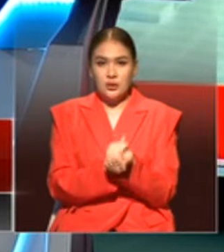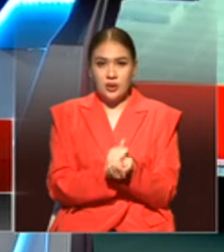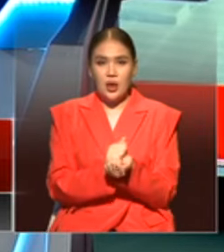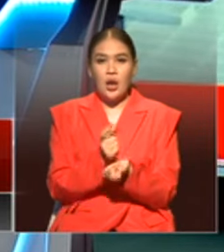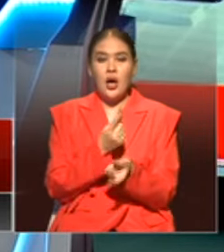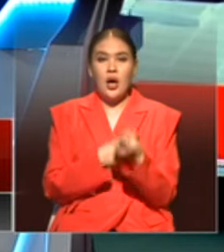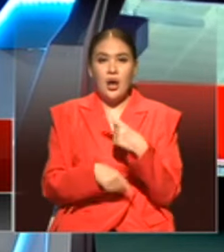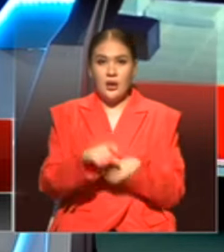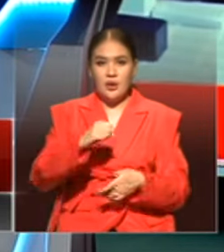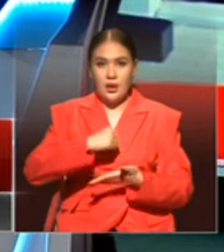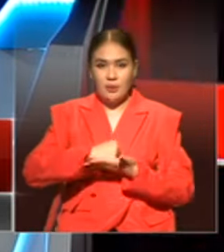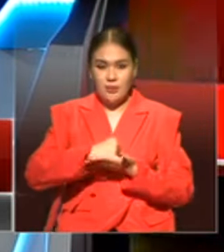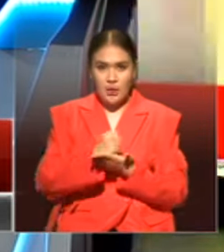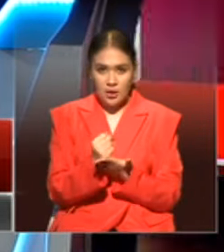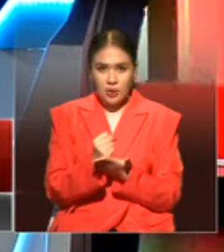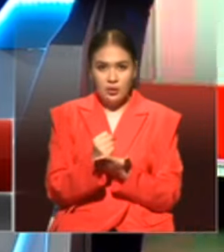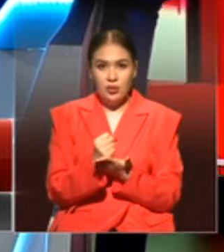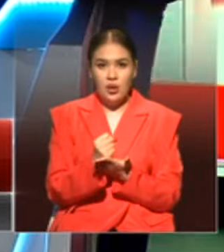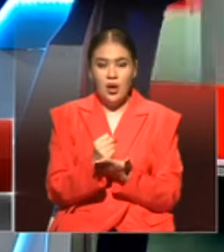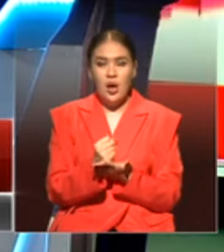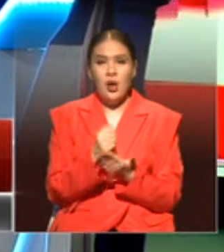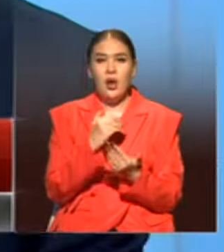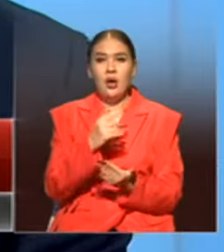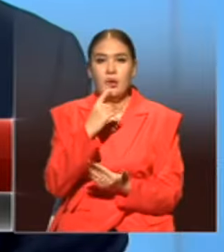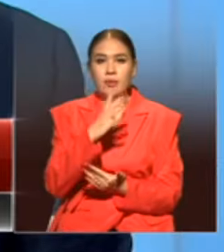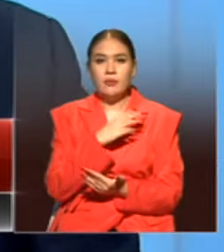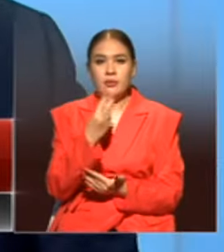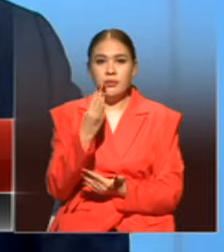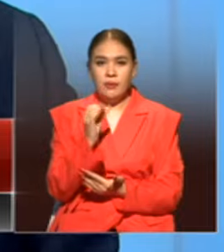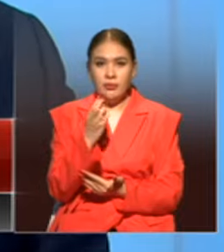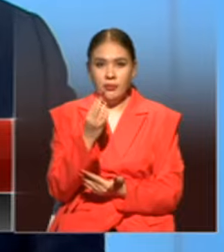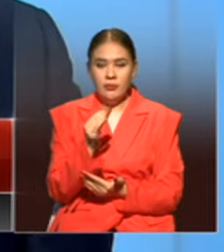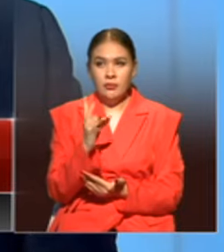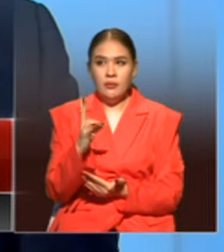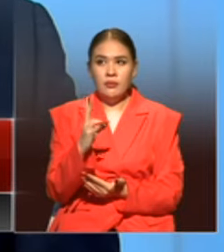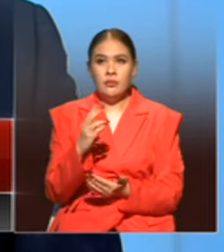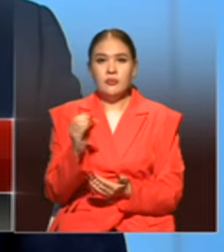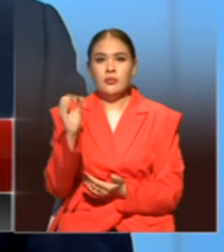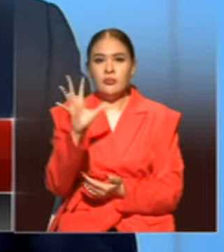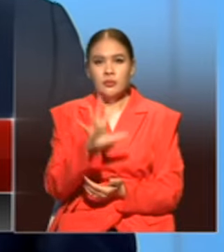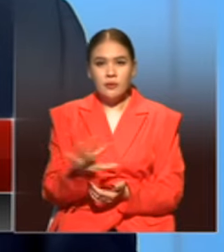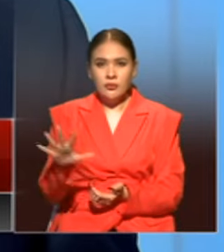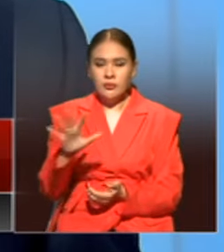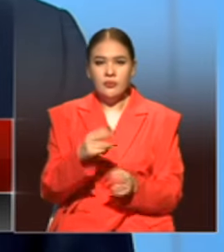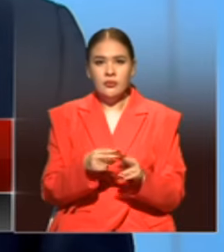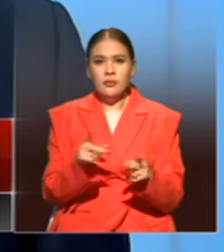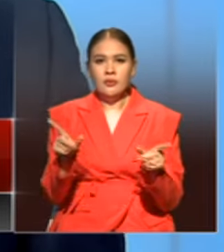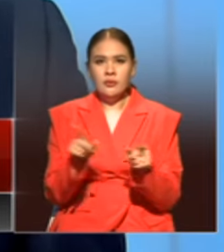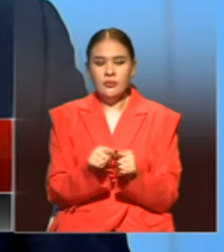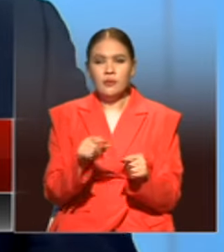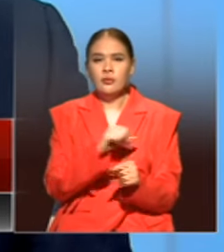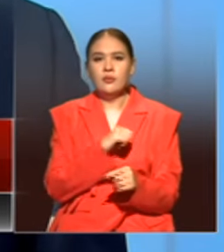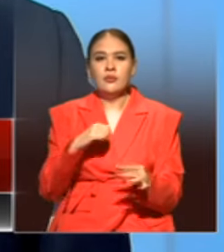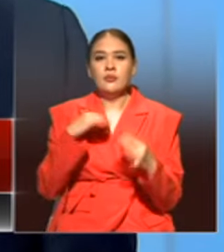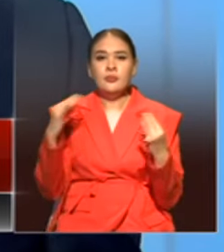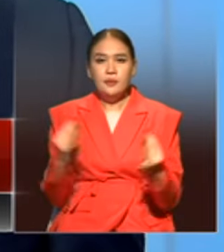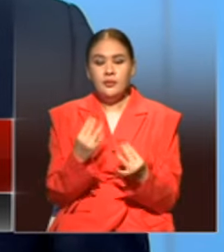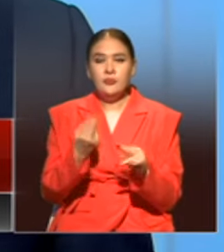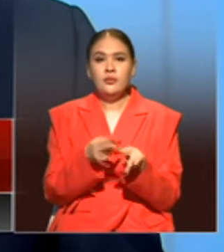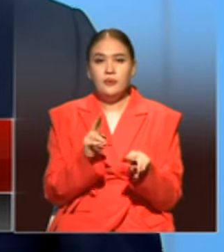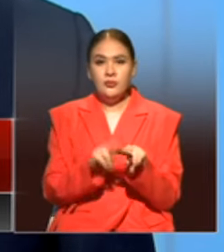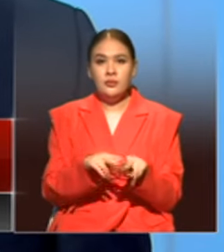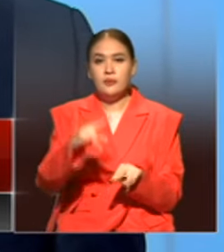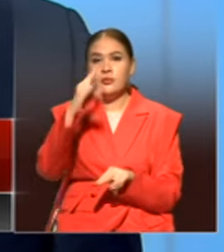қарап бекіту. Бірақ мен сізге бір нәрсе айтып кетейін, жаңағы Швецияны айтып жатырық, Еуропа елдерін айтамыз қоқыс өртеу. Бір қызығын айтайын ба? Ол